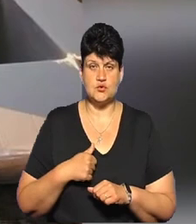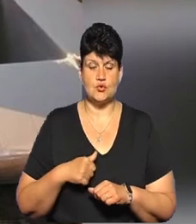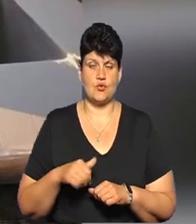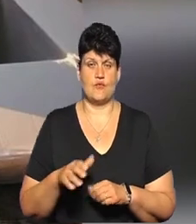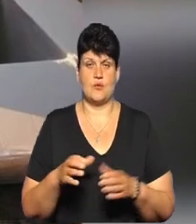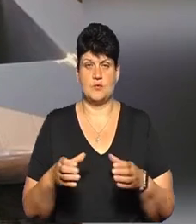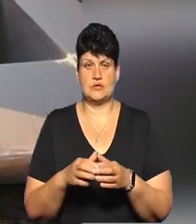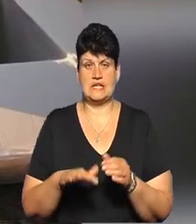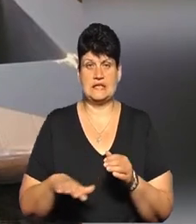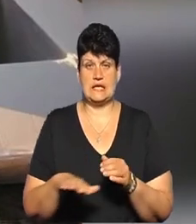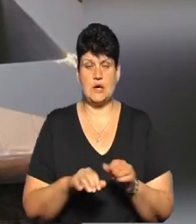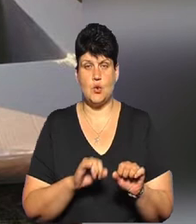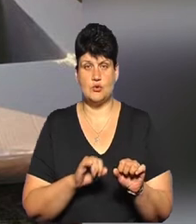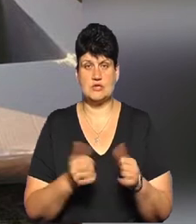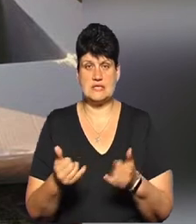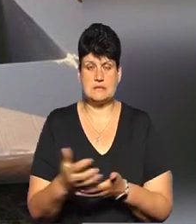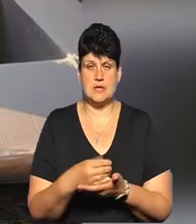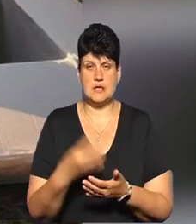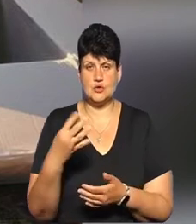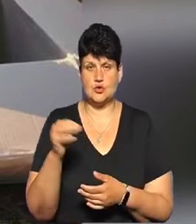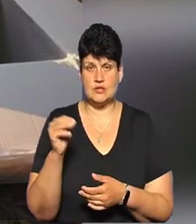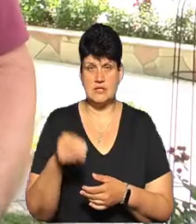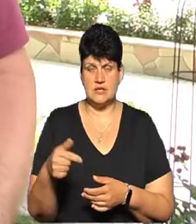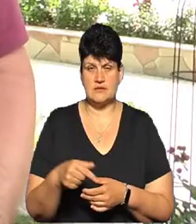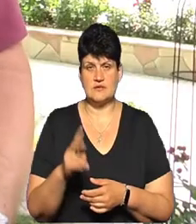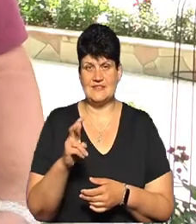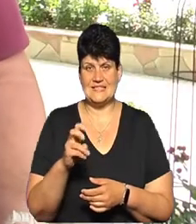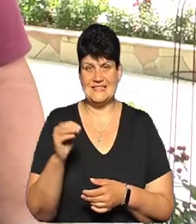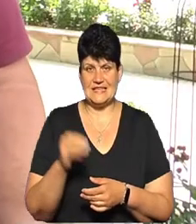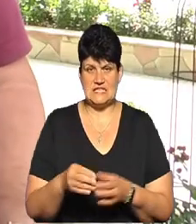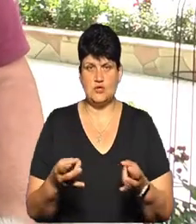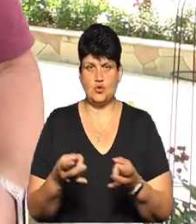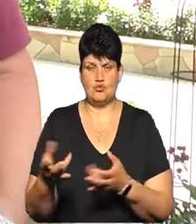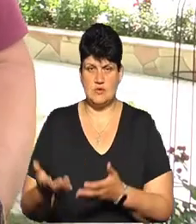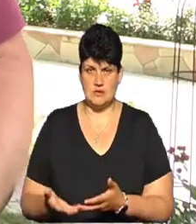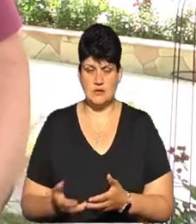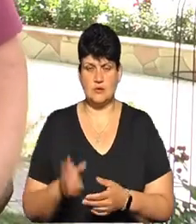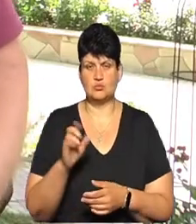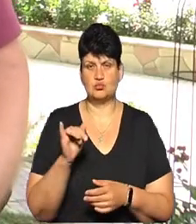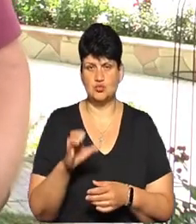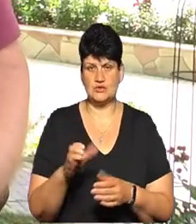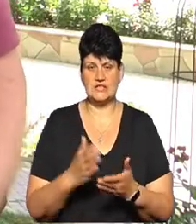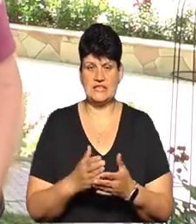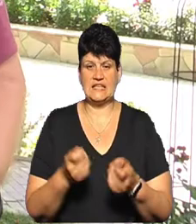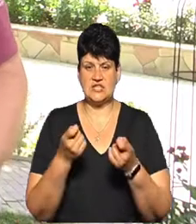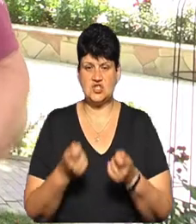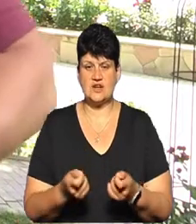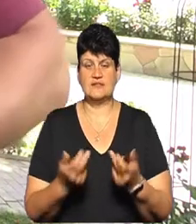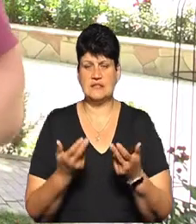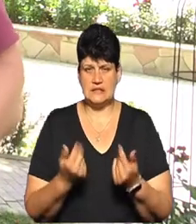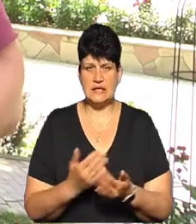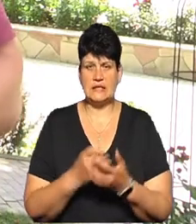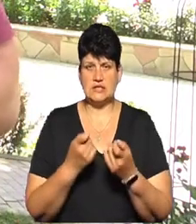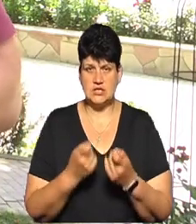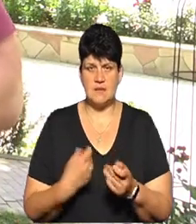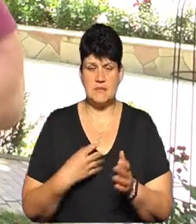зібрали 40 тисяч гривень із 200 тисяч необхідних. Кажуть, буси є набагато дешевші. Так, вони є набагато дешевші, але ми закладаємо в цю